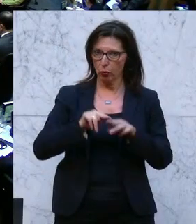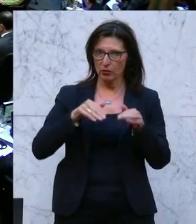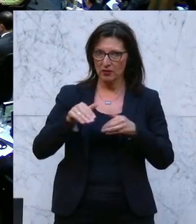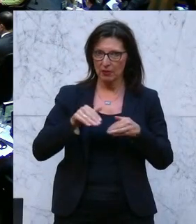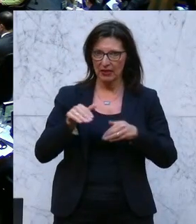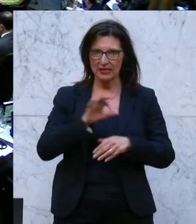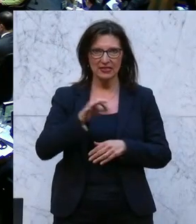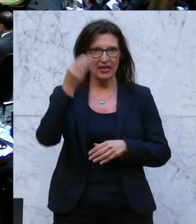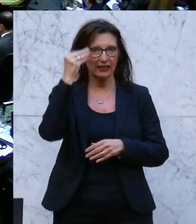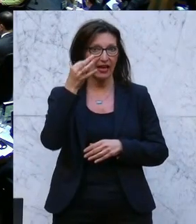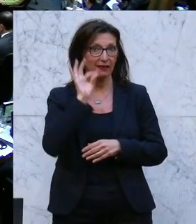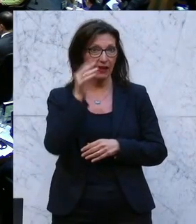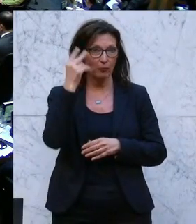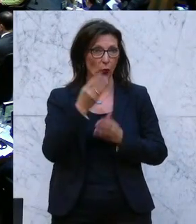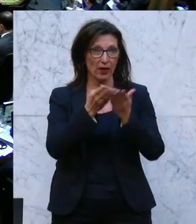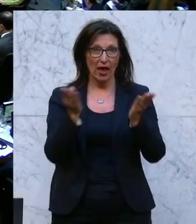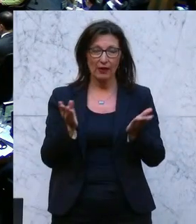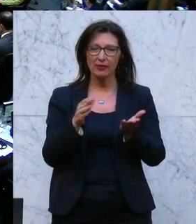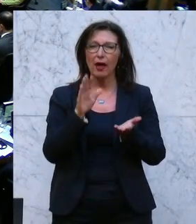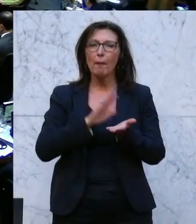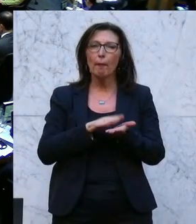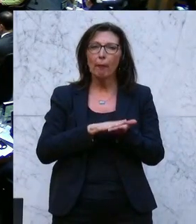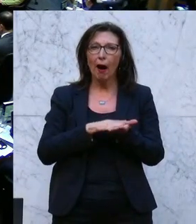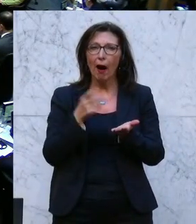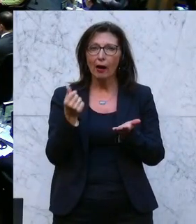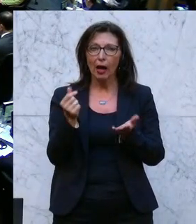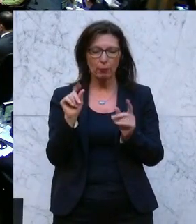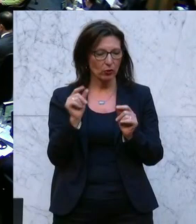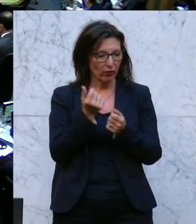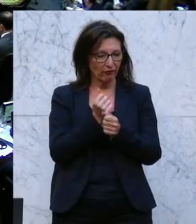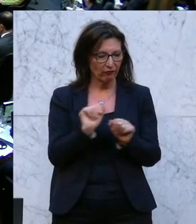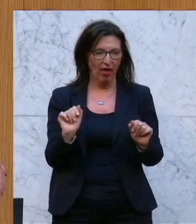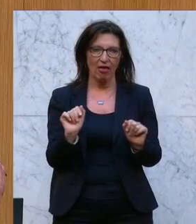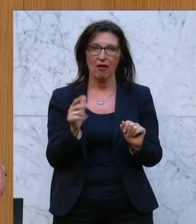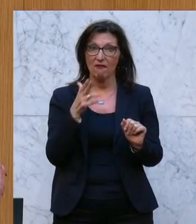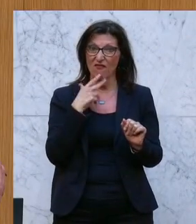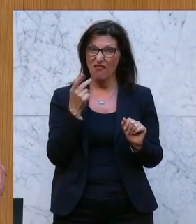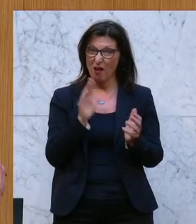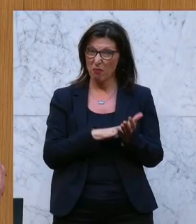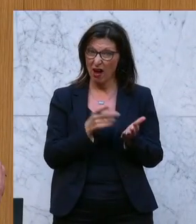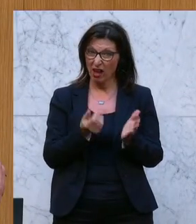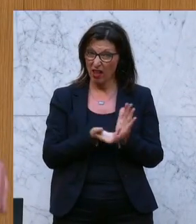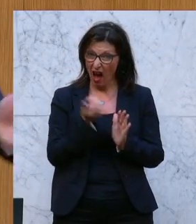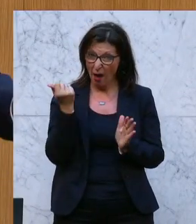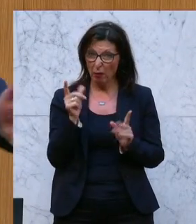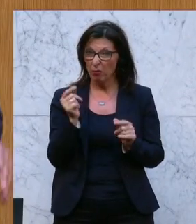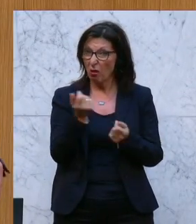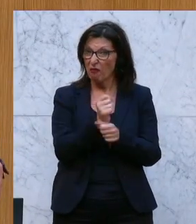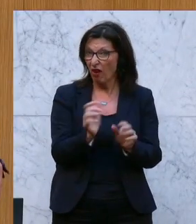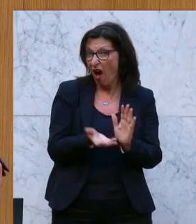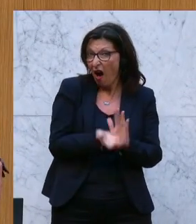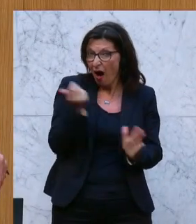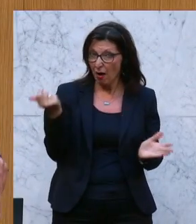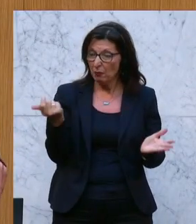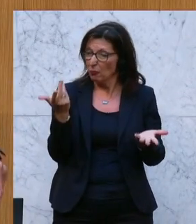und am Wort ist John von den Freiheitlichen Hannes Amelsbauer. Freiheit und wer Bargeld abschafft, schafft die Freiheit ab. So einfach ist die